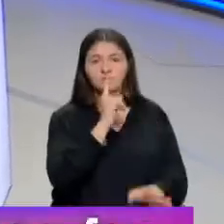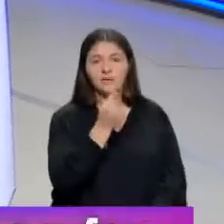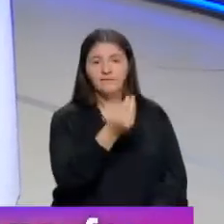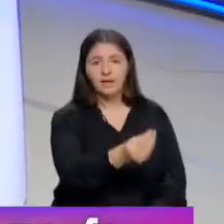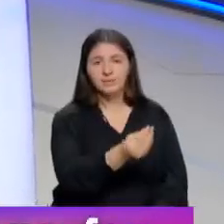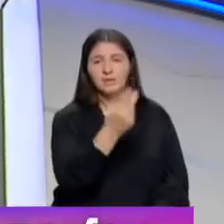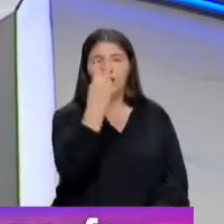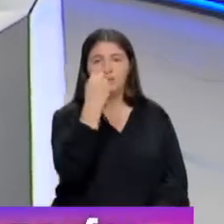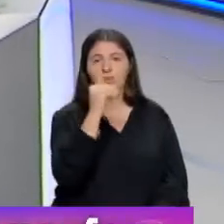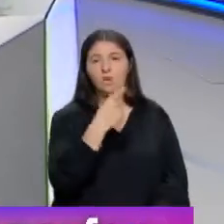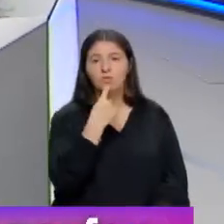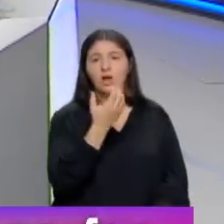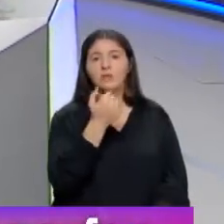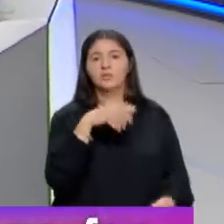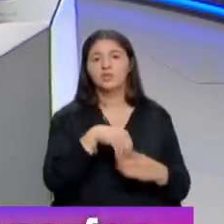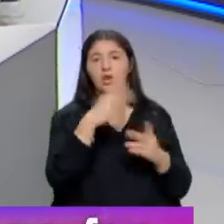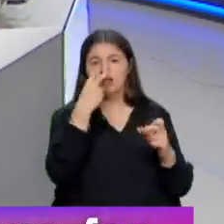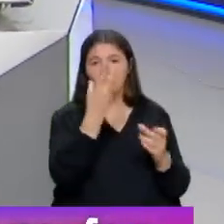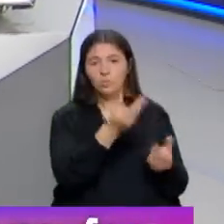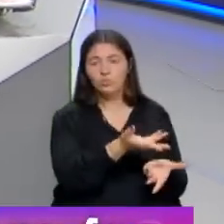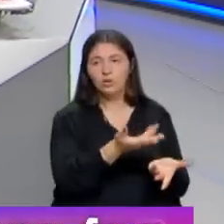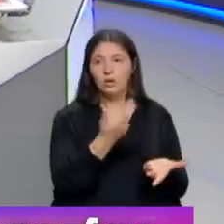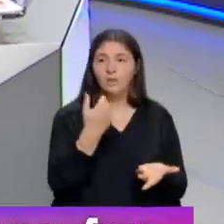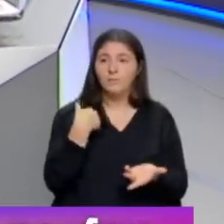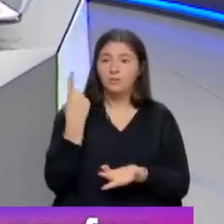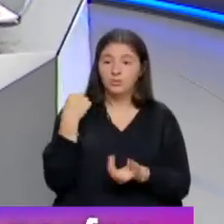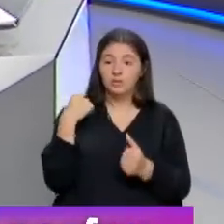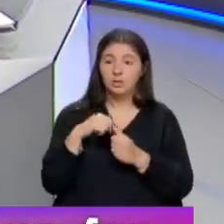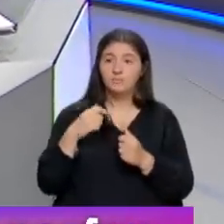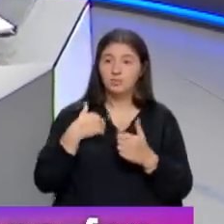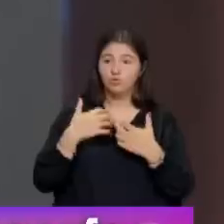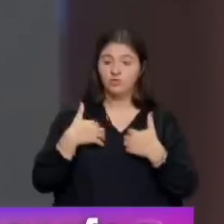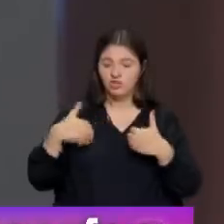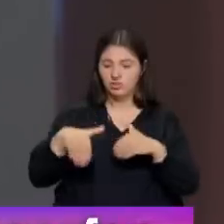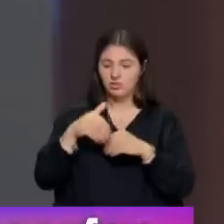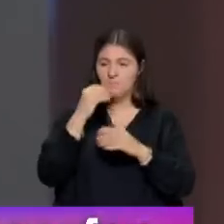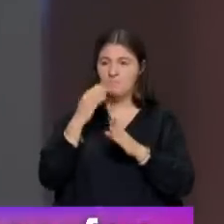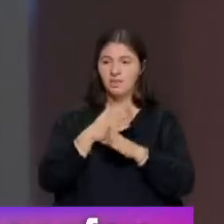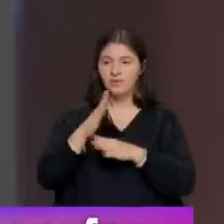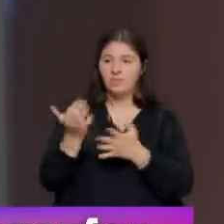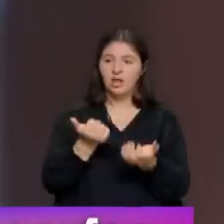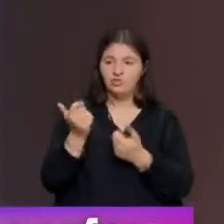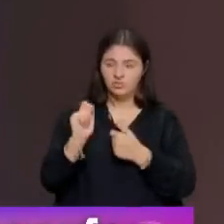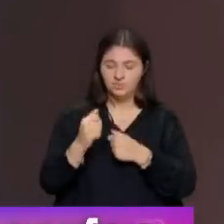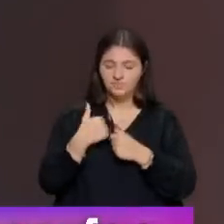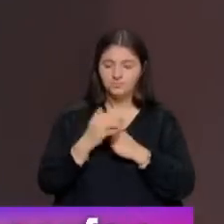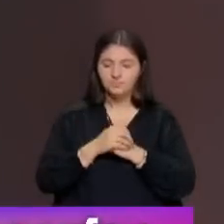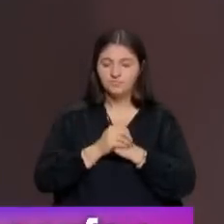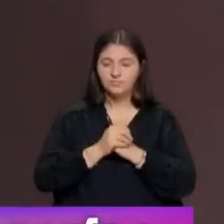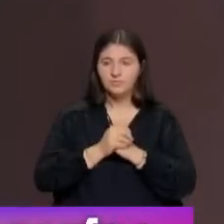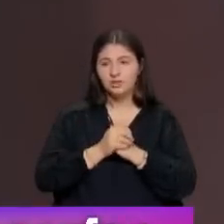geliyor alamadığı için ağlayanlar oluyor Ben dün yine bizim güvenlik Caddesi'nde gittim alışveriş yaptım